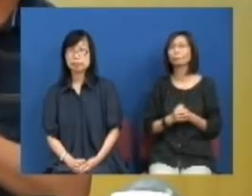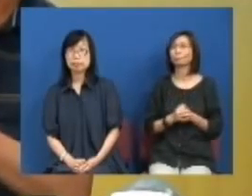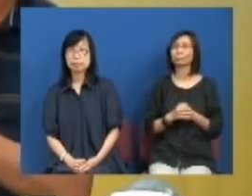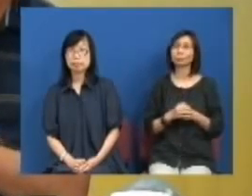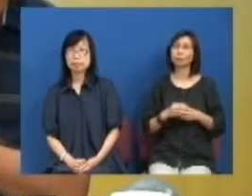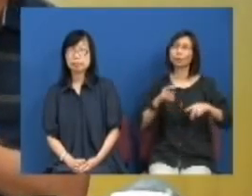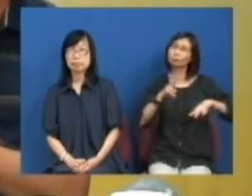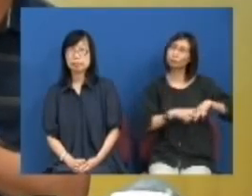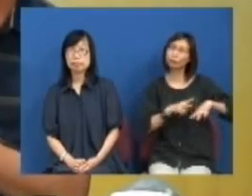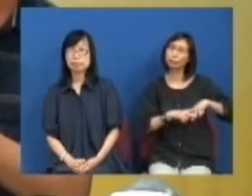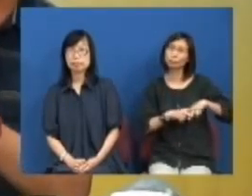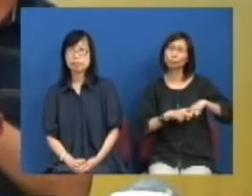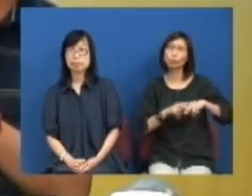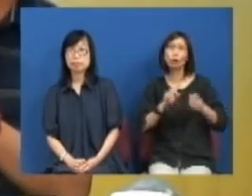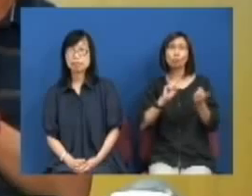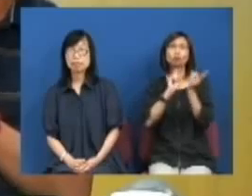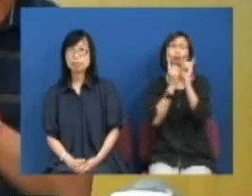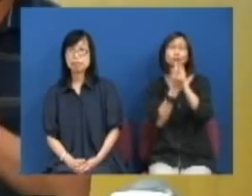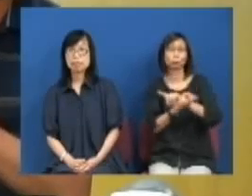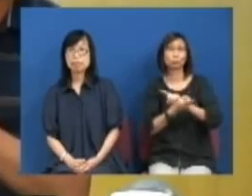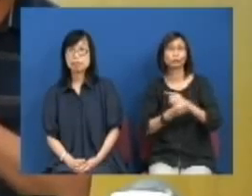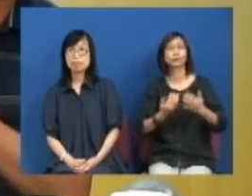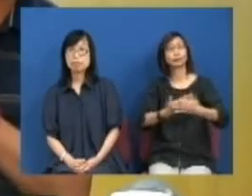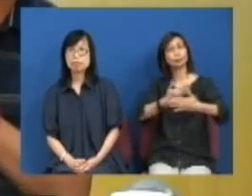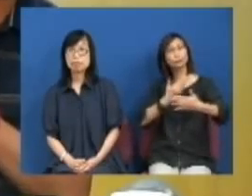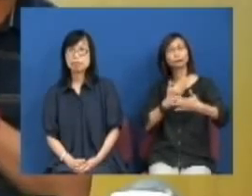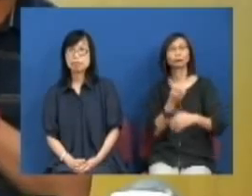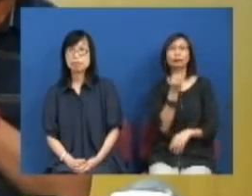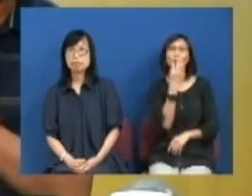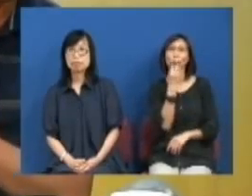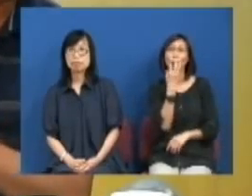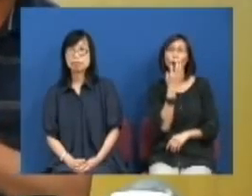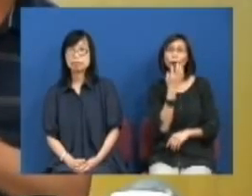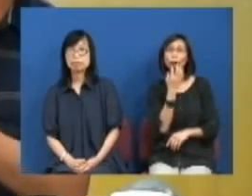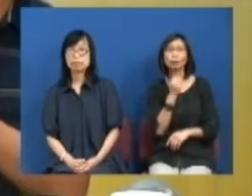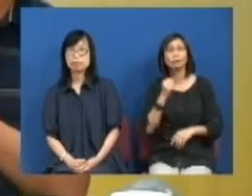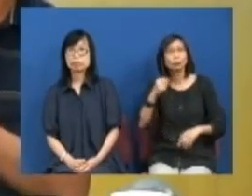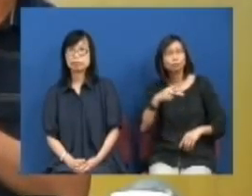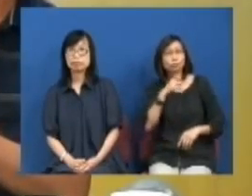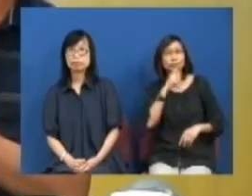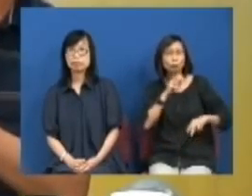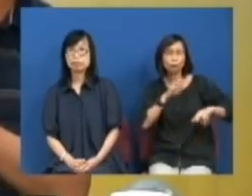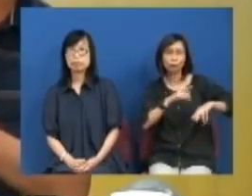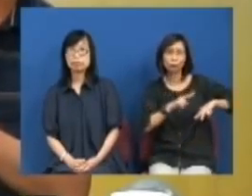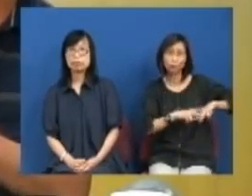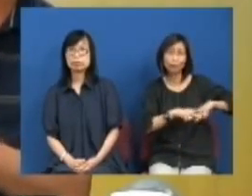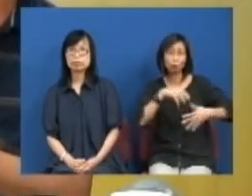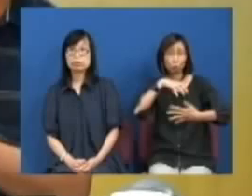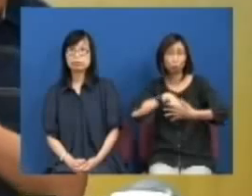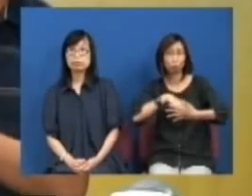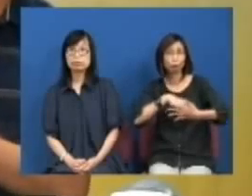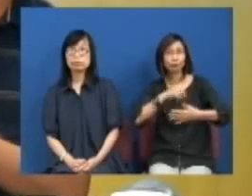2012年，即係中共換屆之前，成個香港甚至內地嗰個政治氣氛、政治環